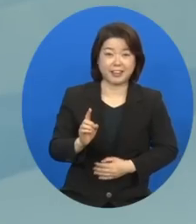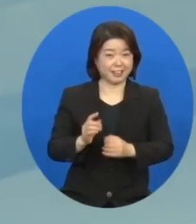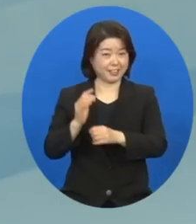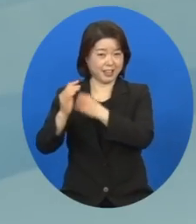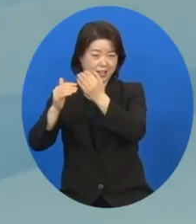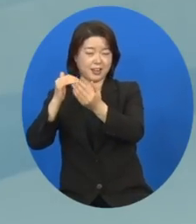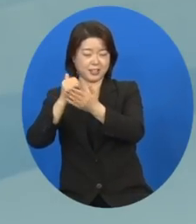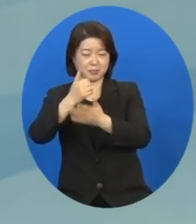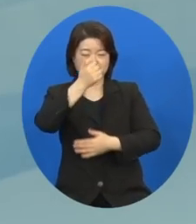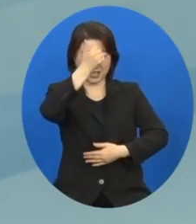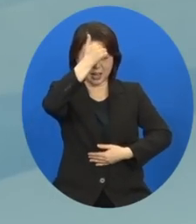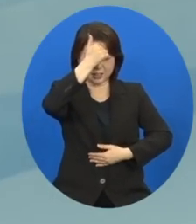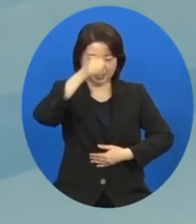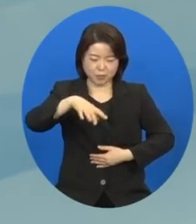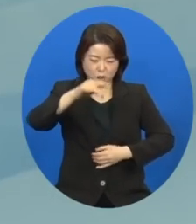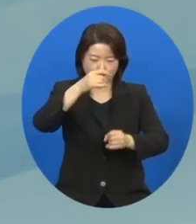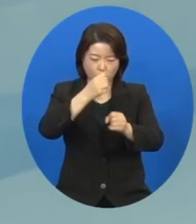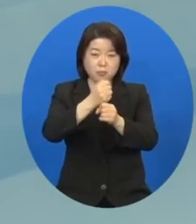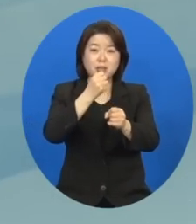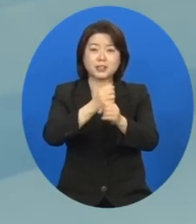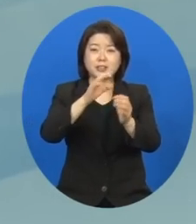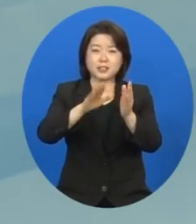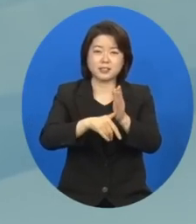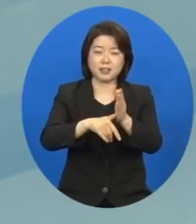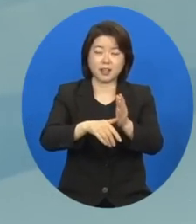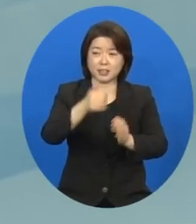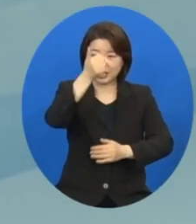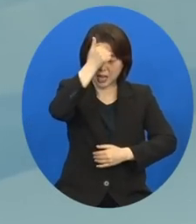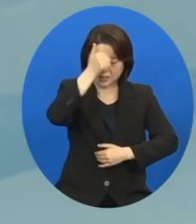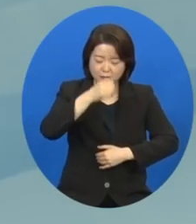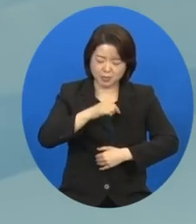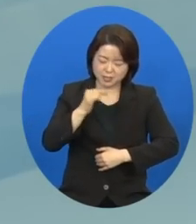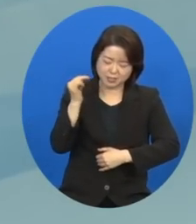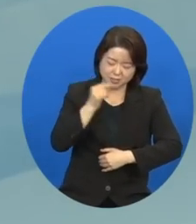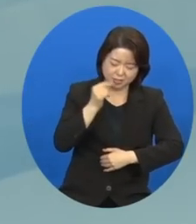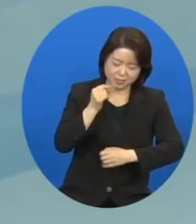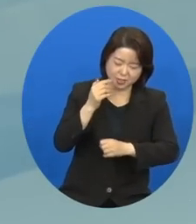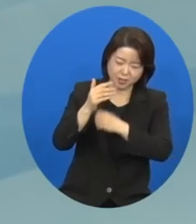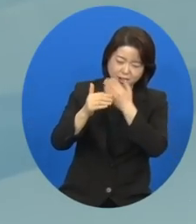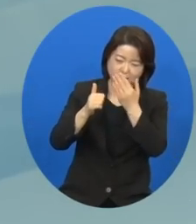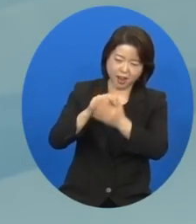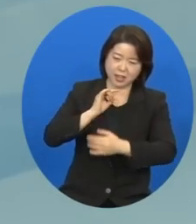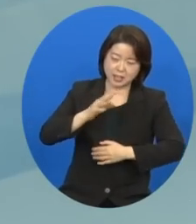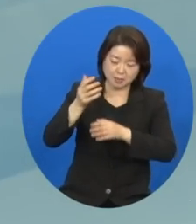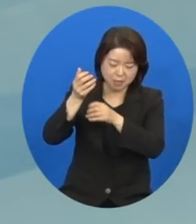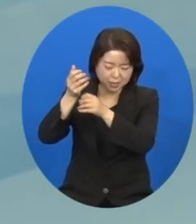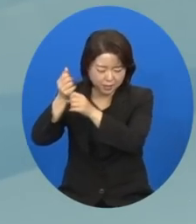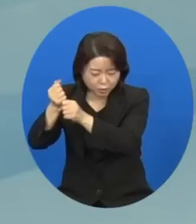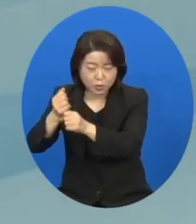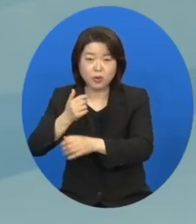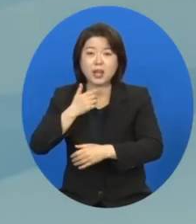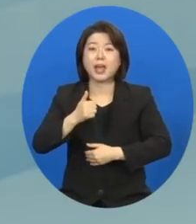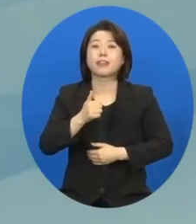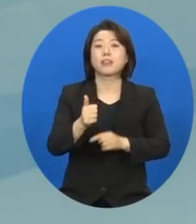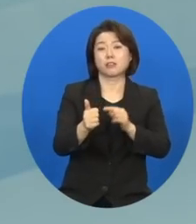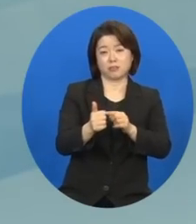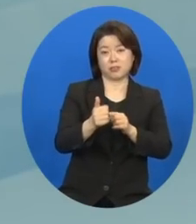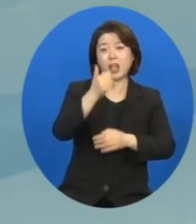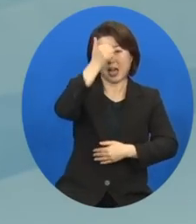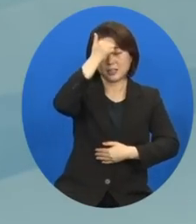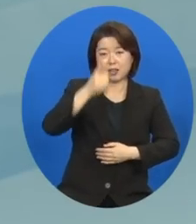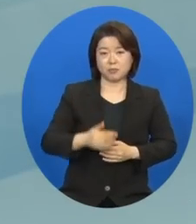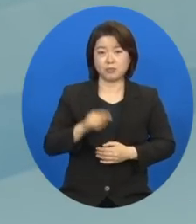하나님께서 아담을 지으셨을 때 아담은 철저하게 하나님께만 의존했던 사람입니다. 그것이 온전한